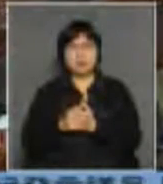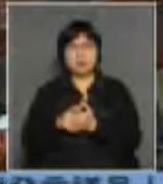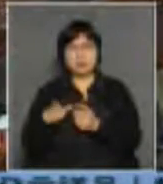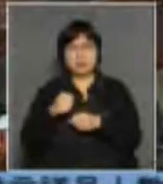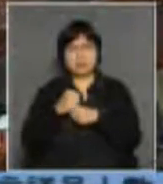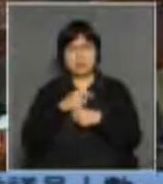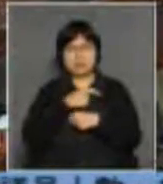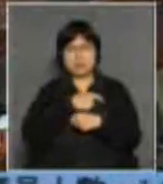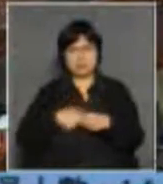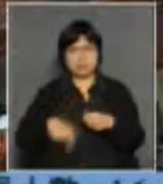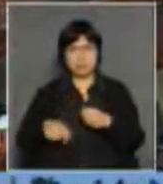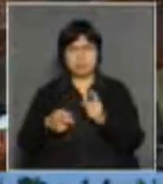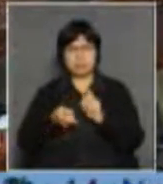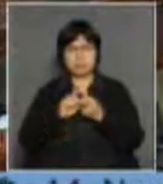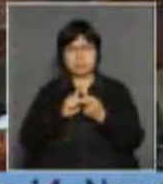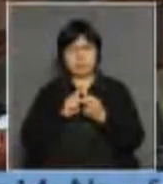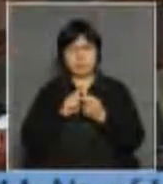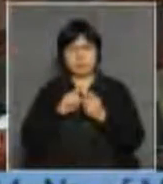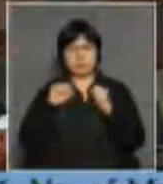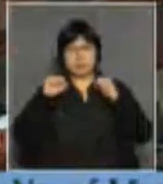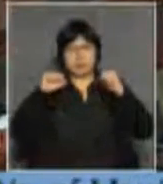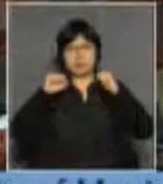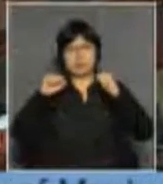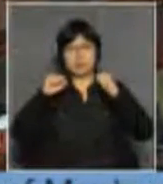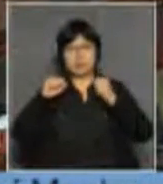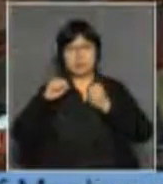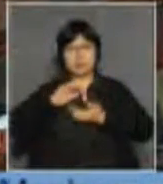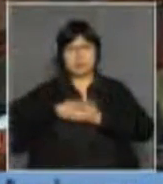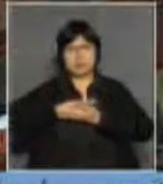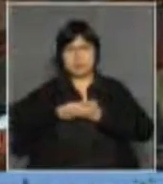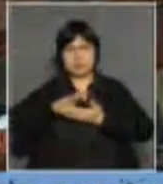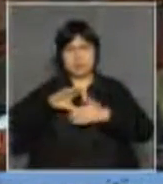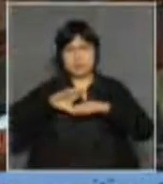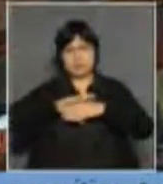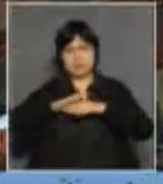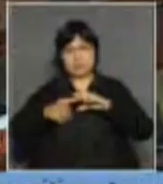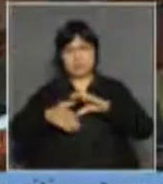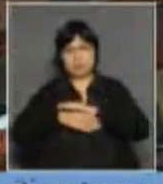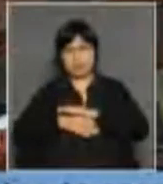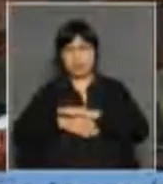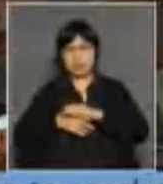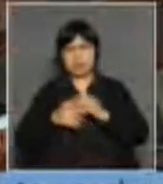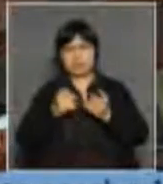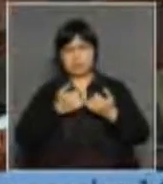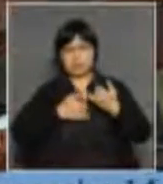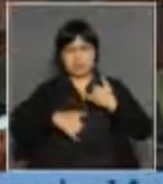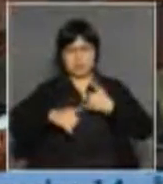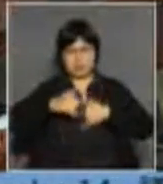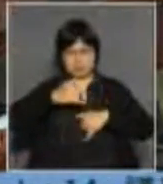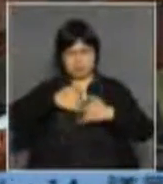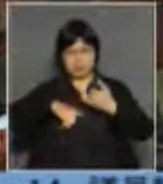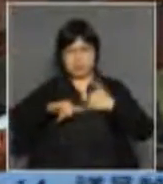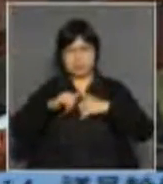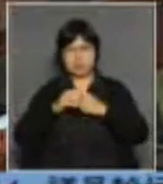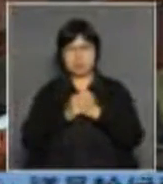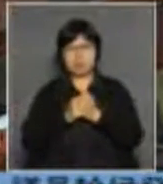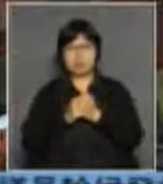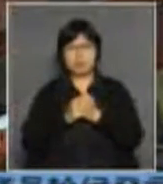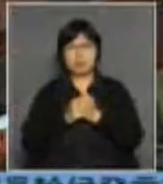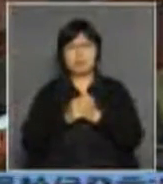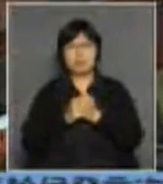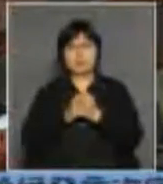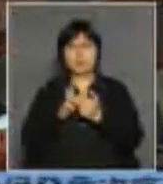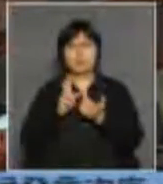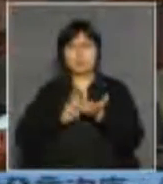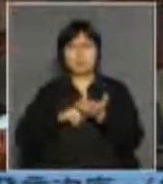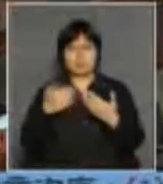議員咧，佢係代表體育出版文化演藝界。嗱，我相信